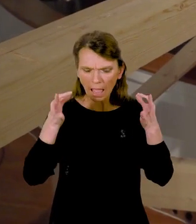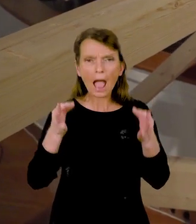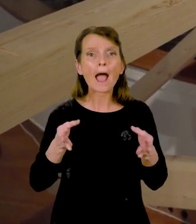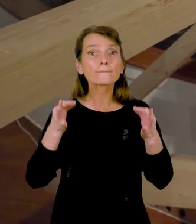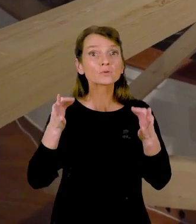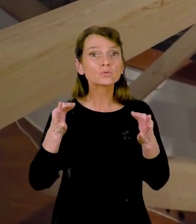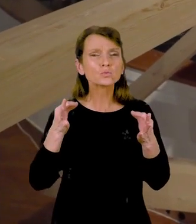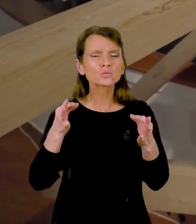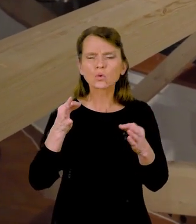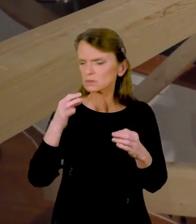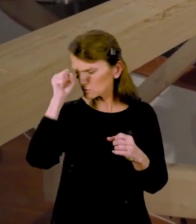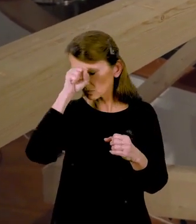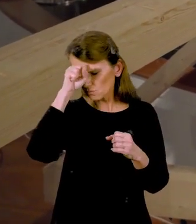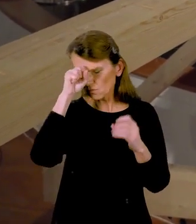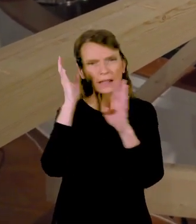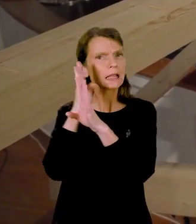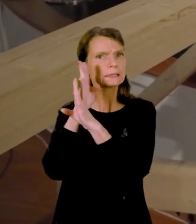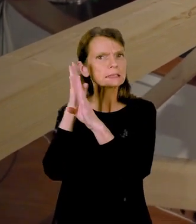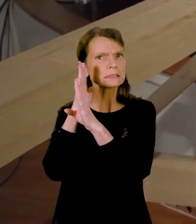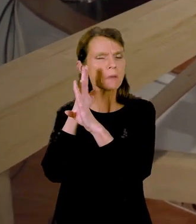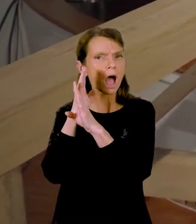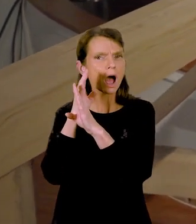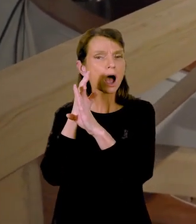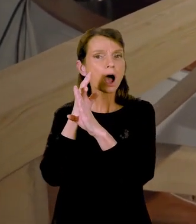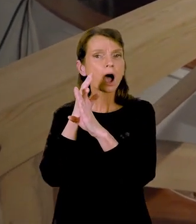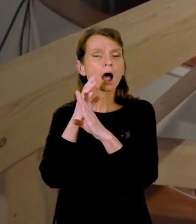Absolutnost fanatizma.